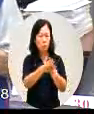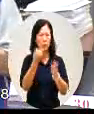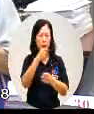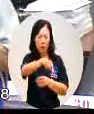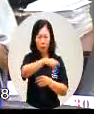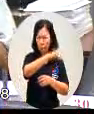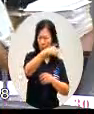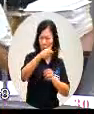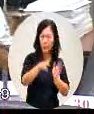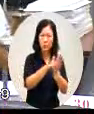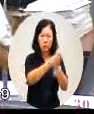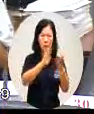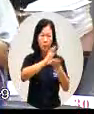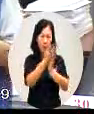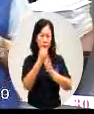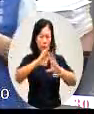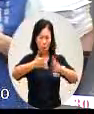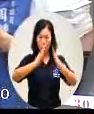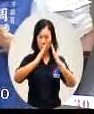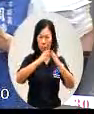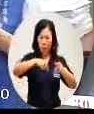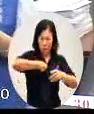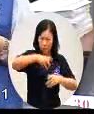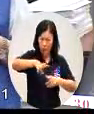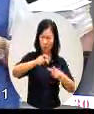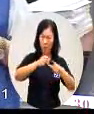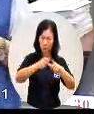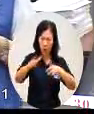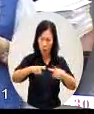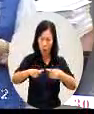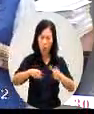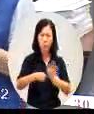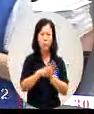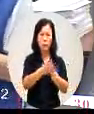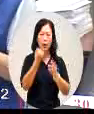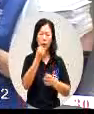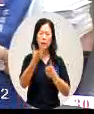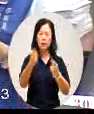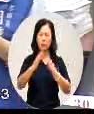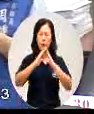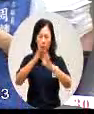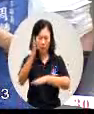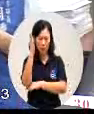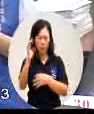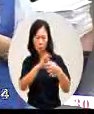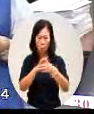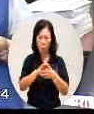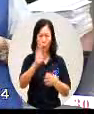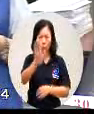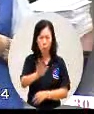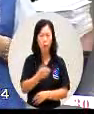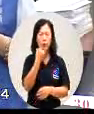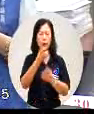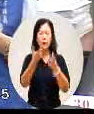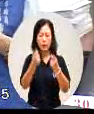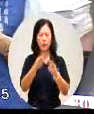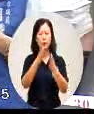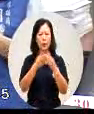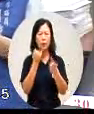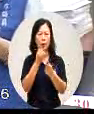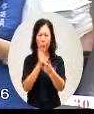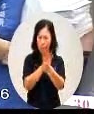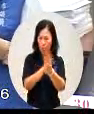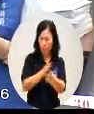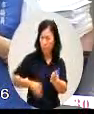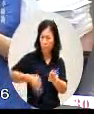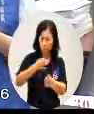现在是变成是国家自然公园，但是还是跟我们市容市政有关系，按有那个给他们出